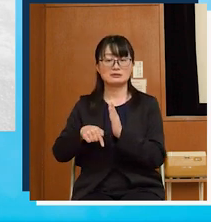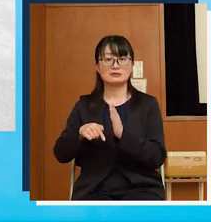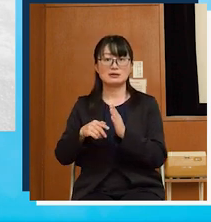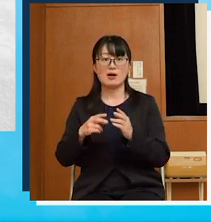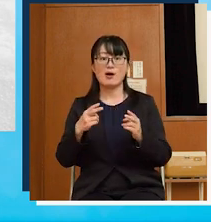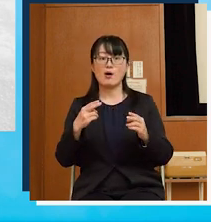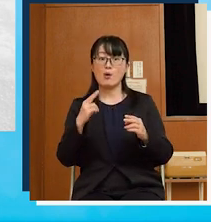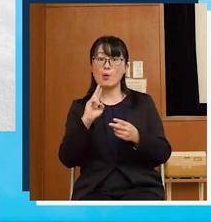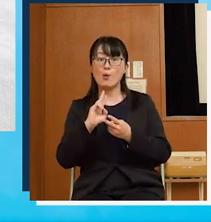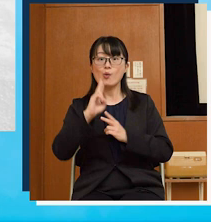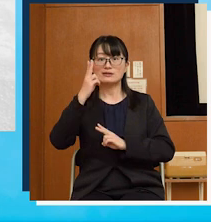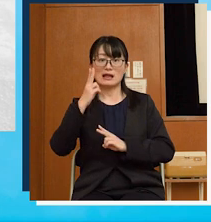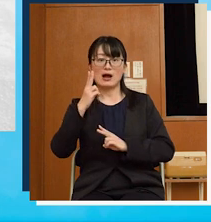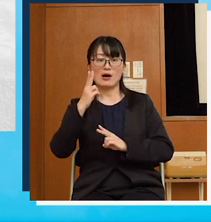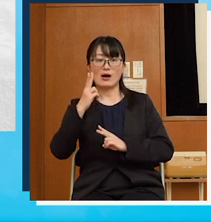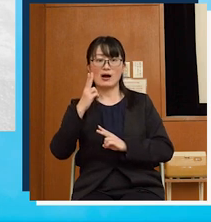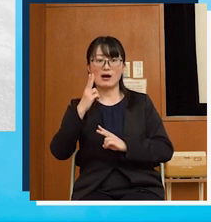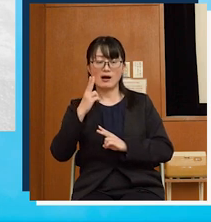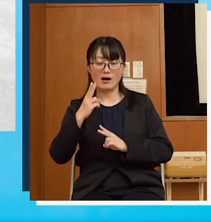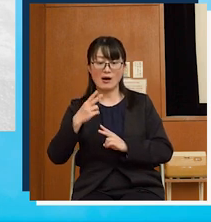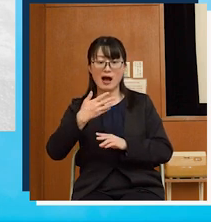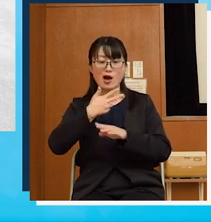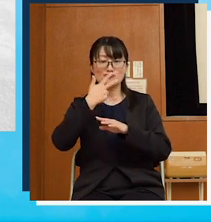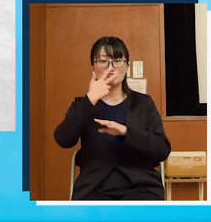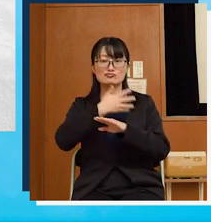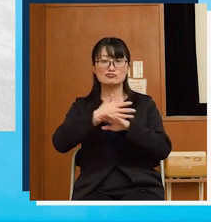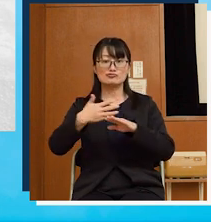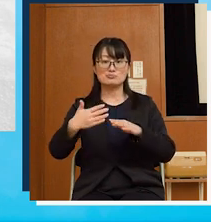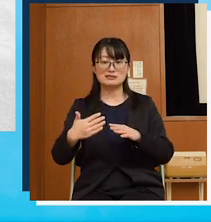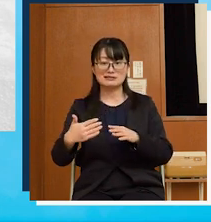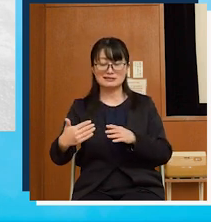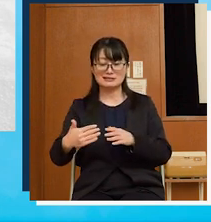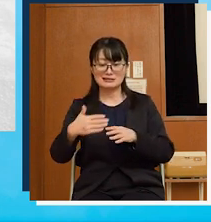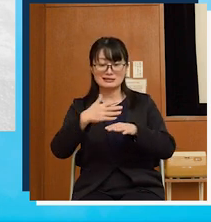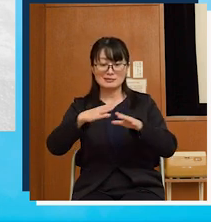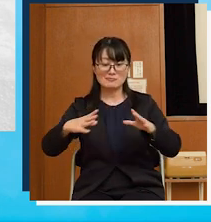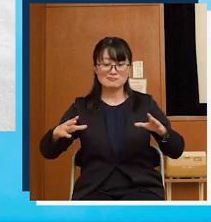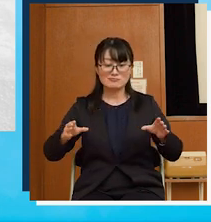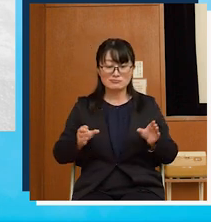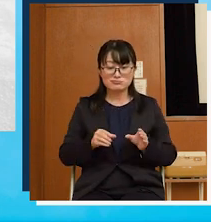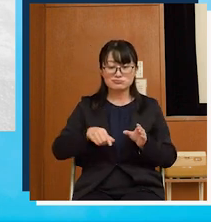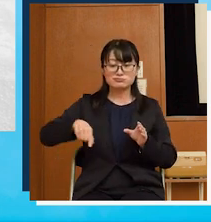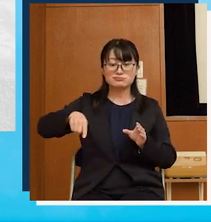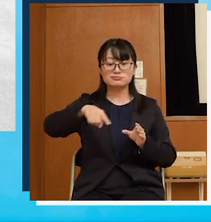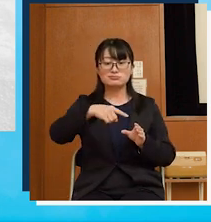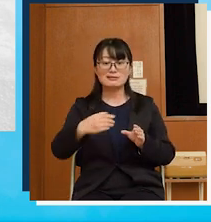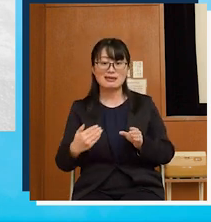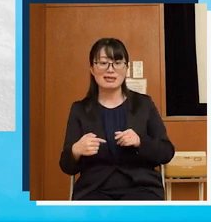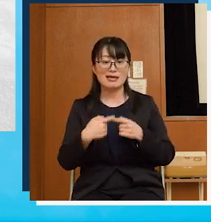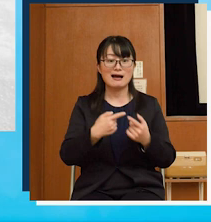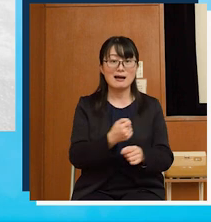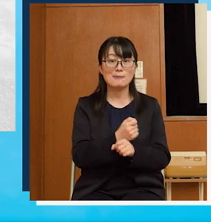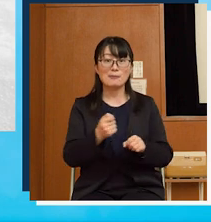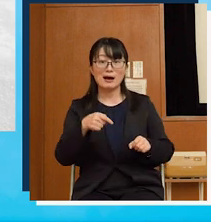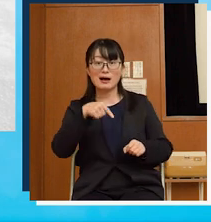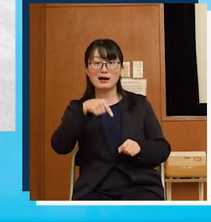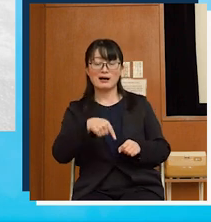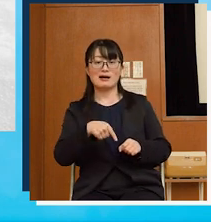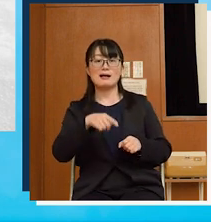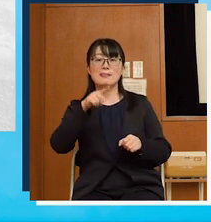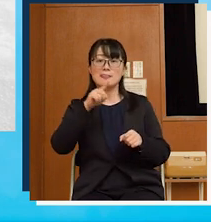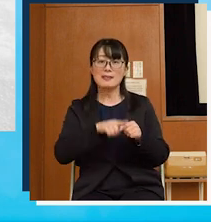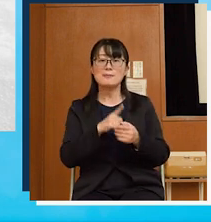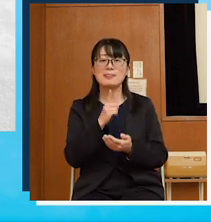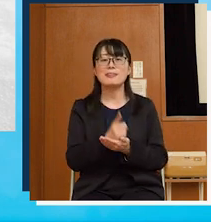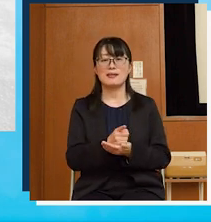てるから届かないからという理由だけでもってですねその日本高憲法の制定議会から外されてしまいまし